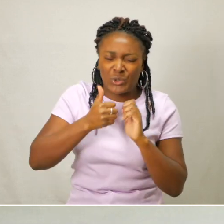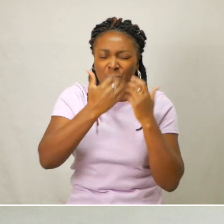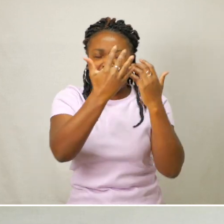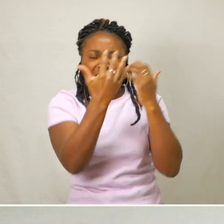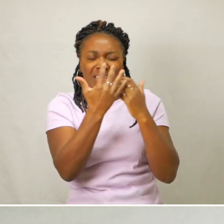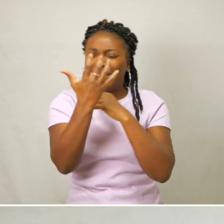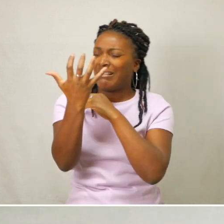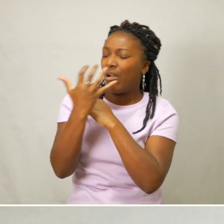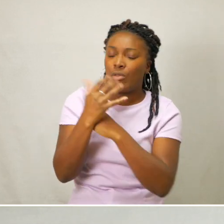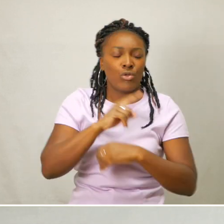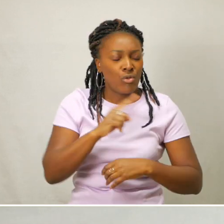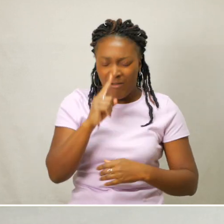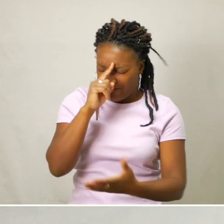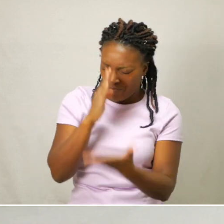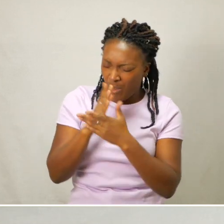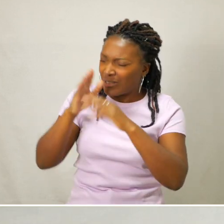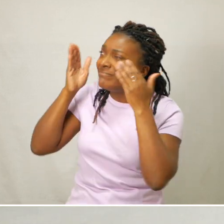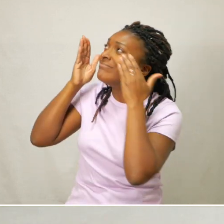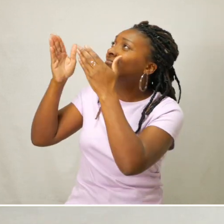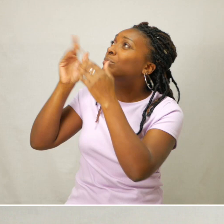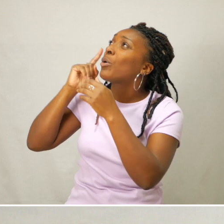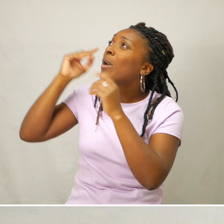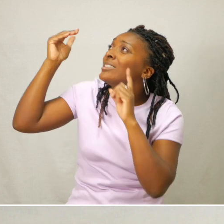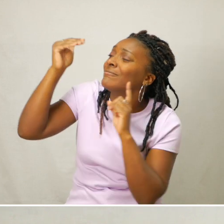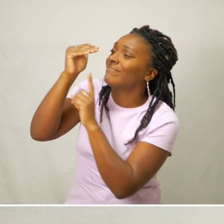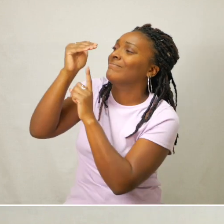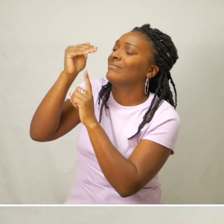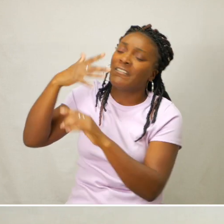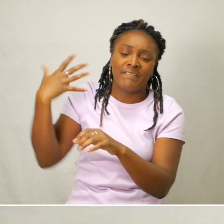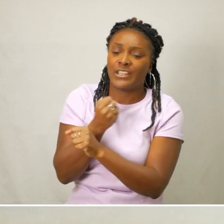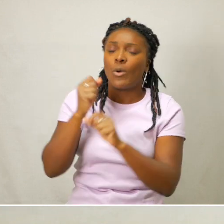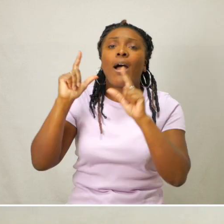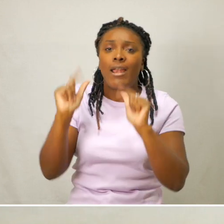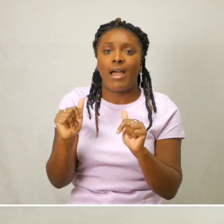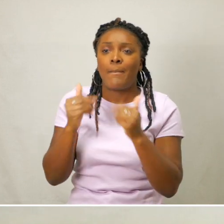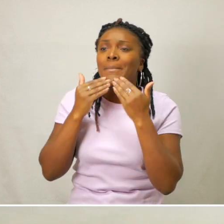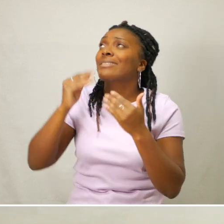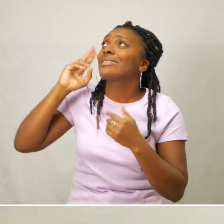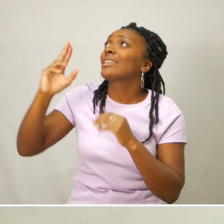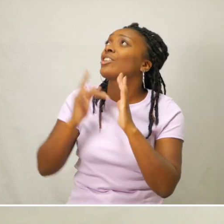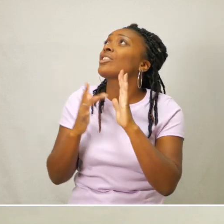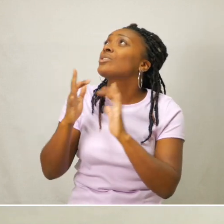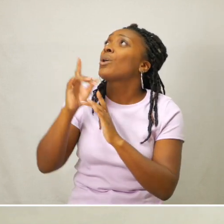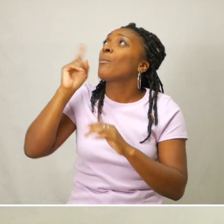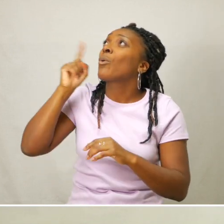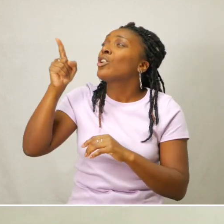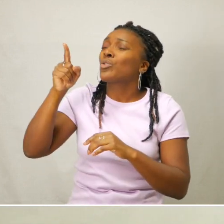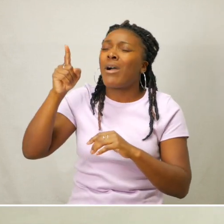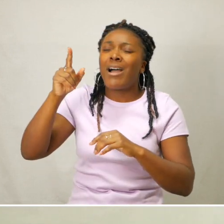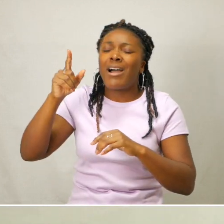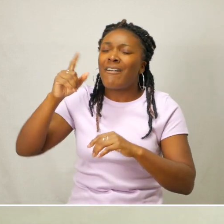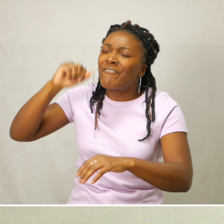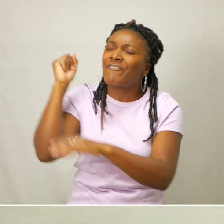toi parce que nous sommes cachés au creux du rocher et la victoire est au bout. Seigneur Jésus, merci parce que toi tu as vaincu, Seigneur, pour nous et